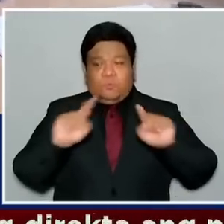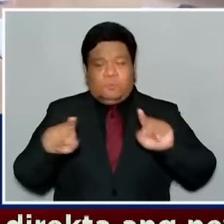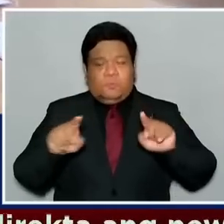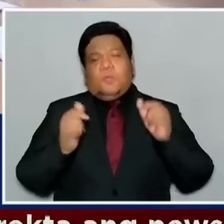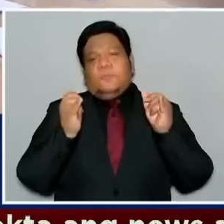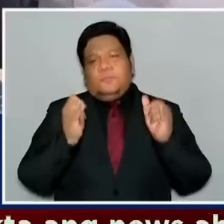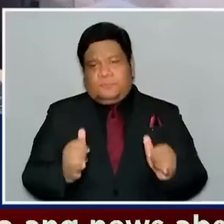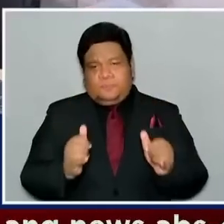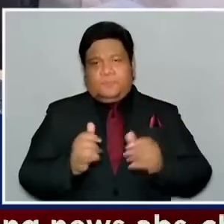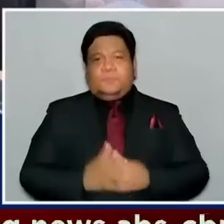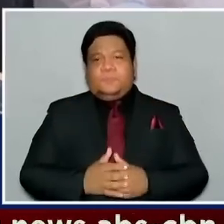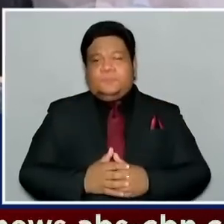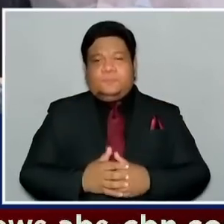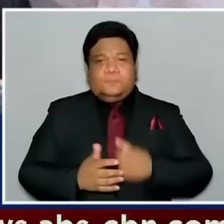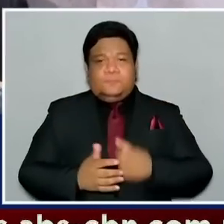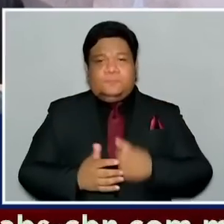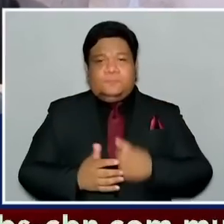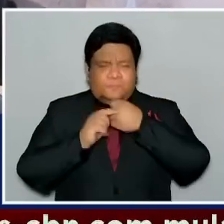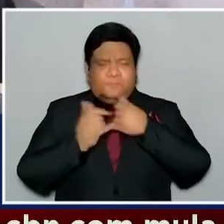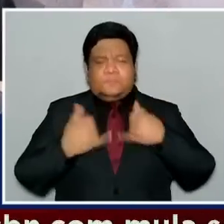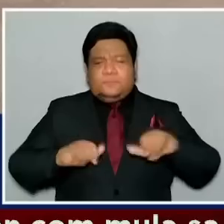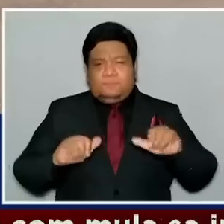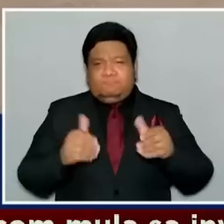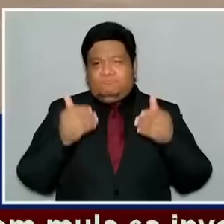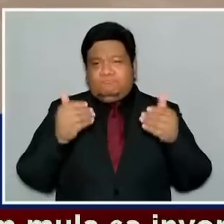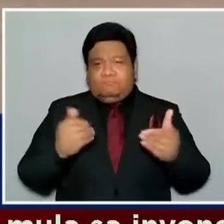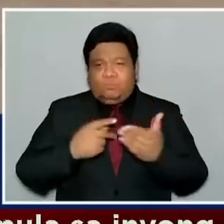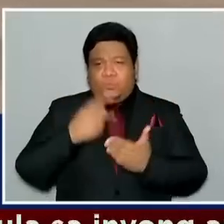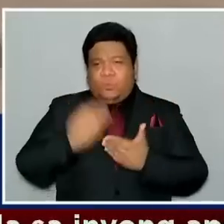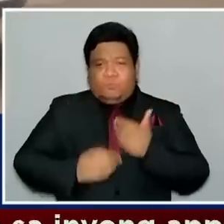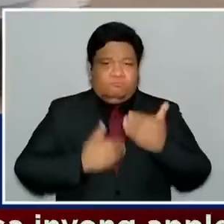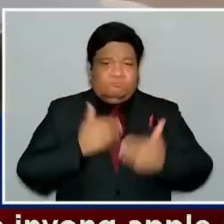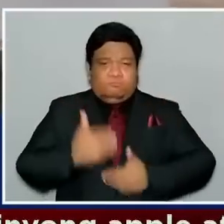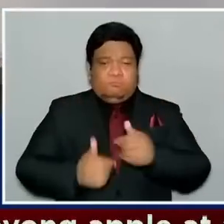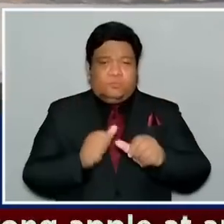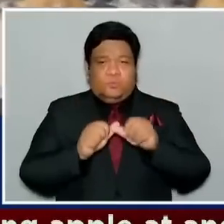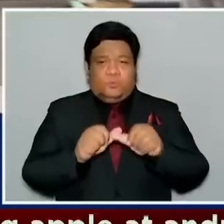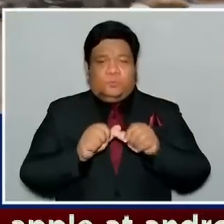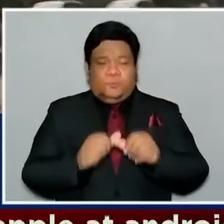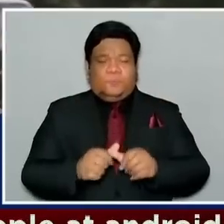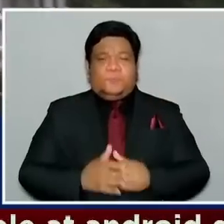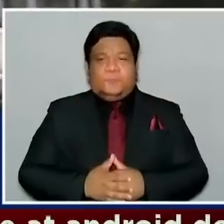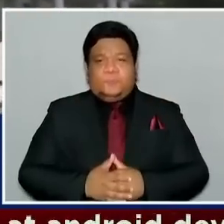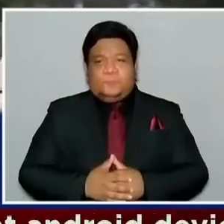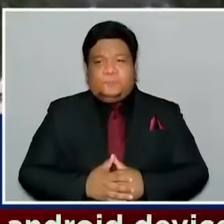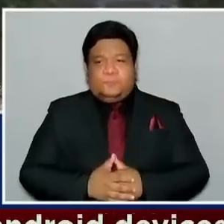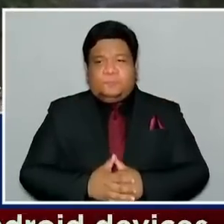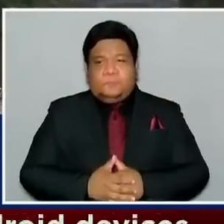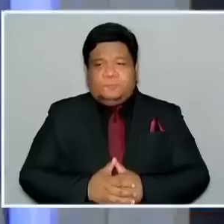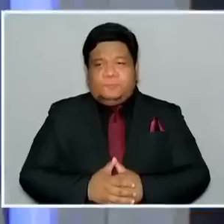mga programa at proyekto ng napatay na gobernador. Jose Caritero, ABS-CBN News.